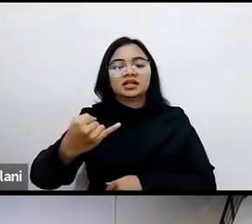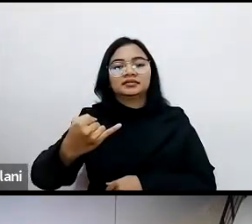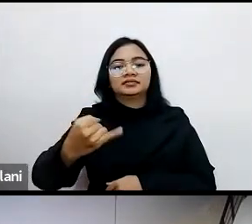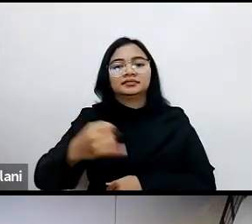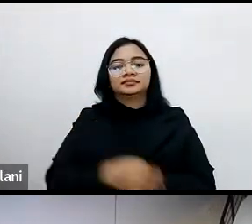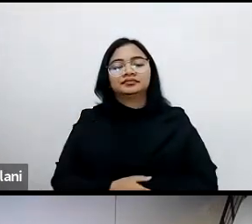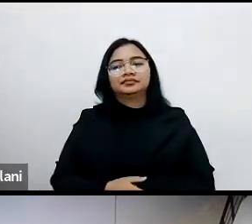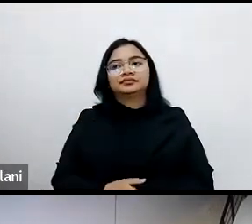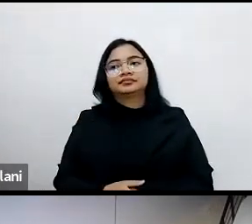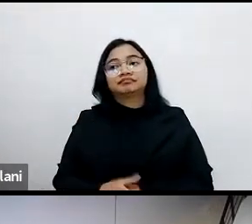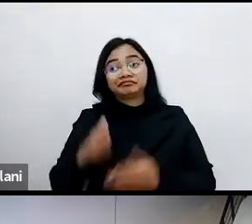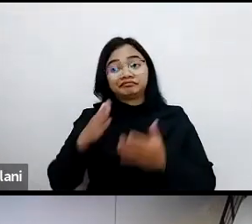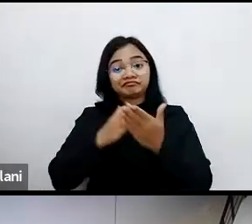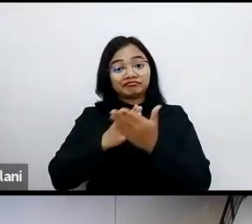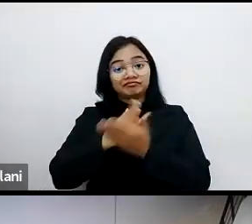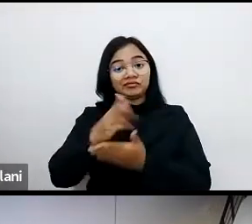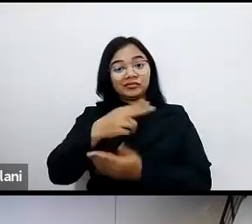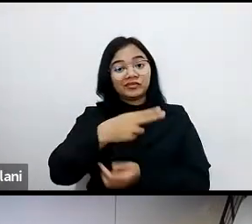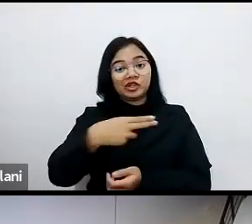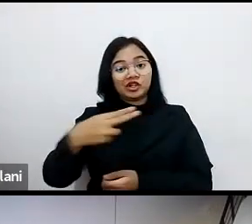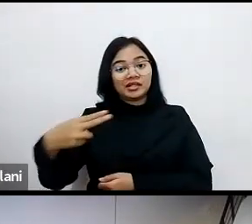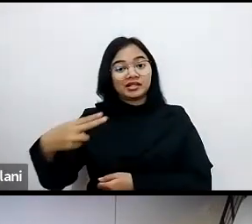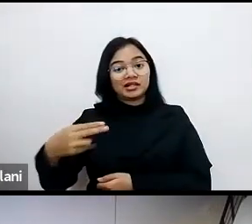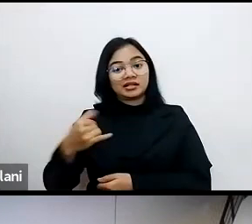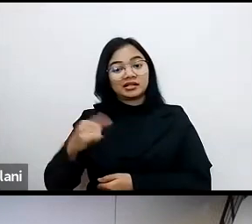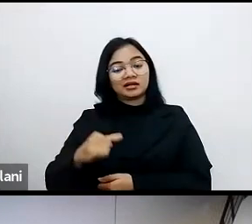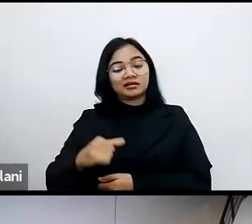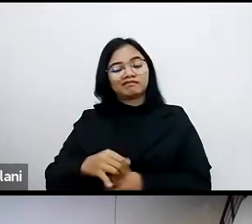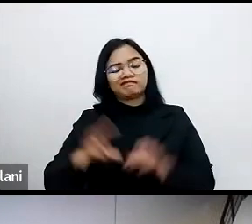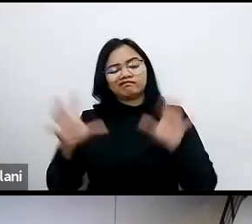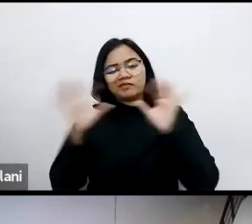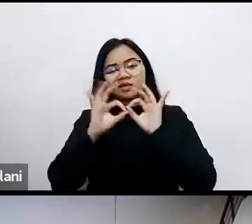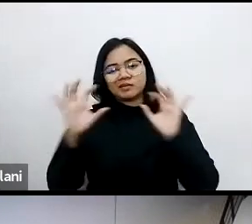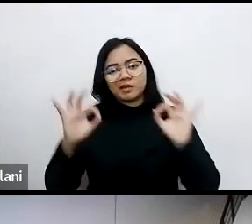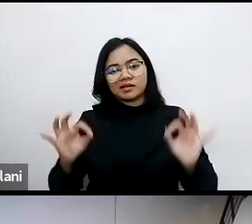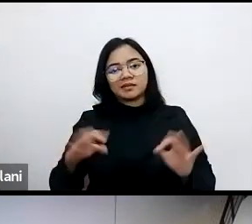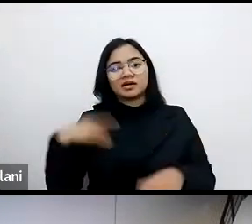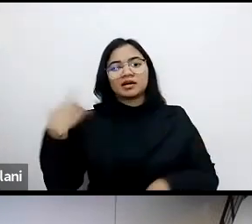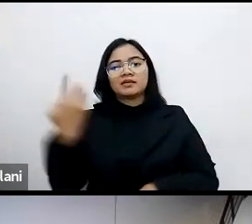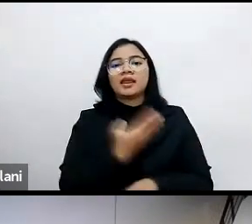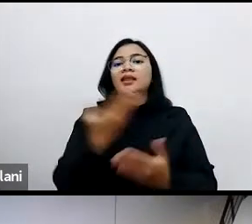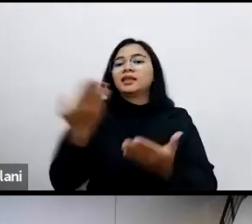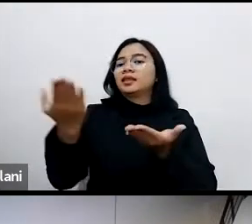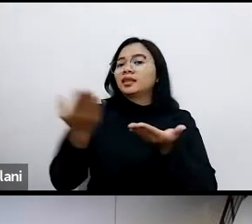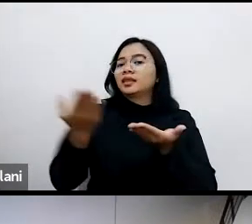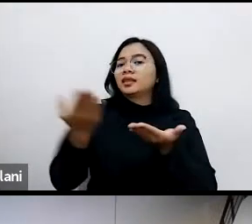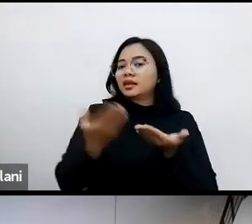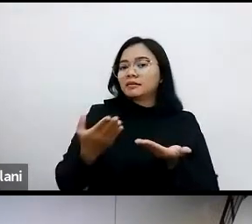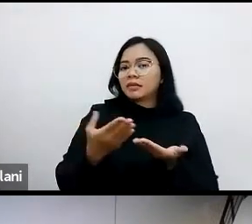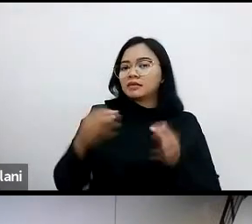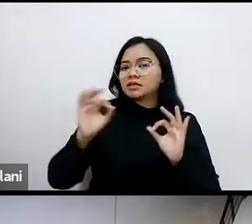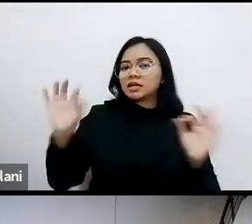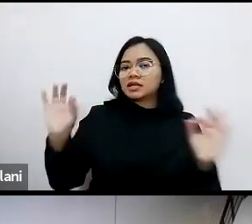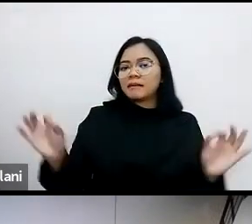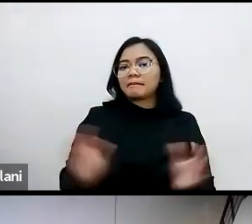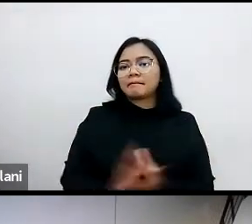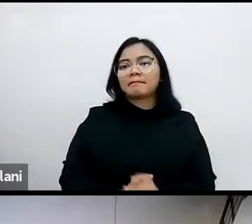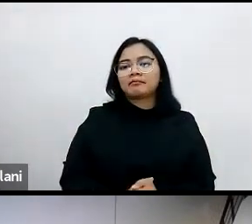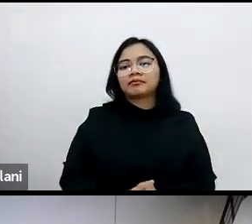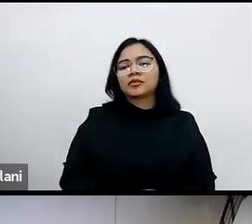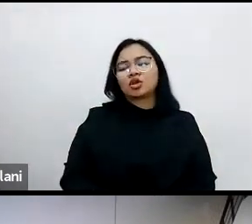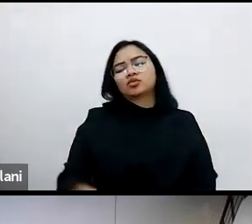menjadi bagian dari Indonesia yang heterogen. Jadi kami menerima keberagaman itu, dan itu menurut saya